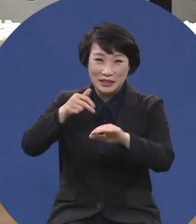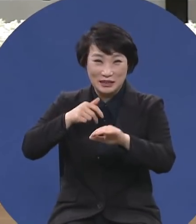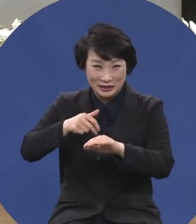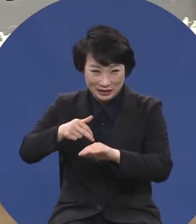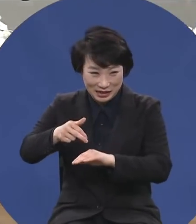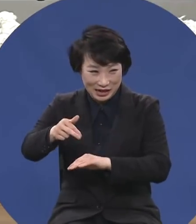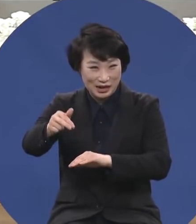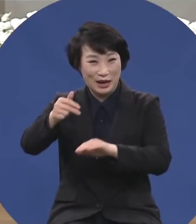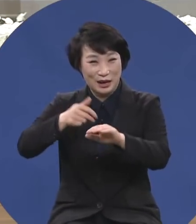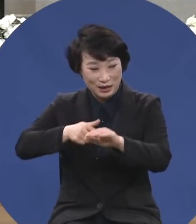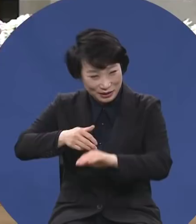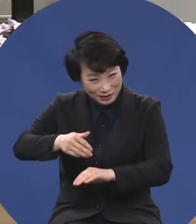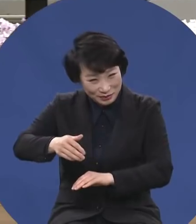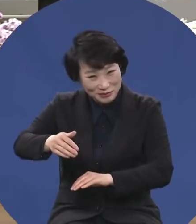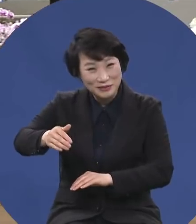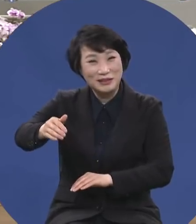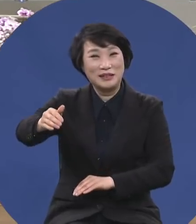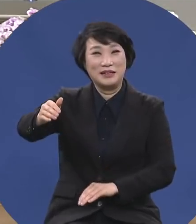빨리